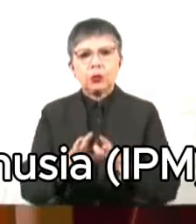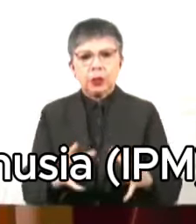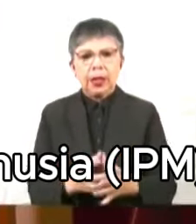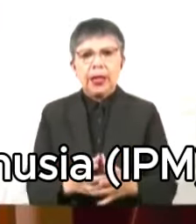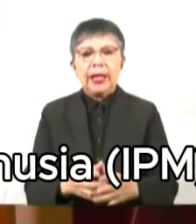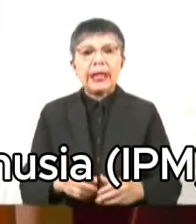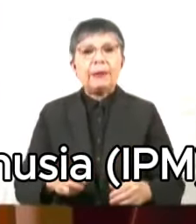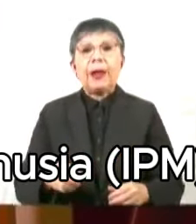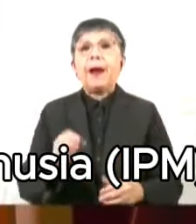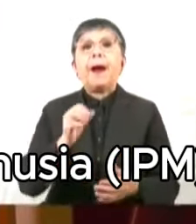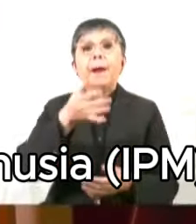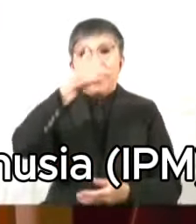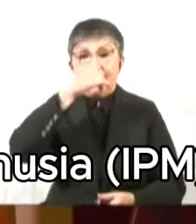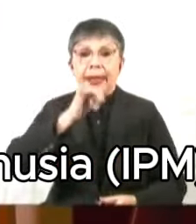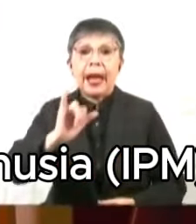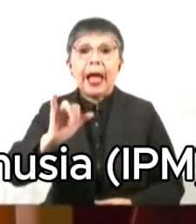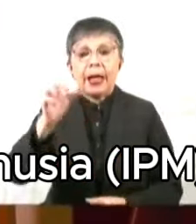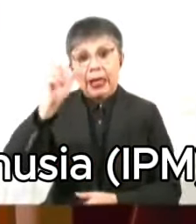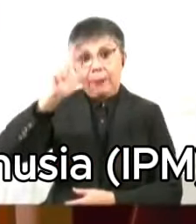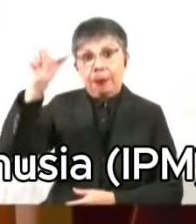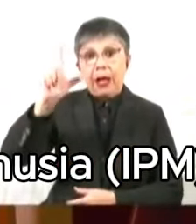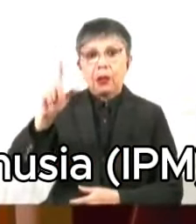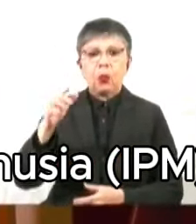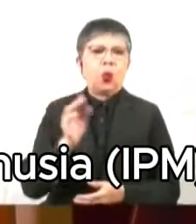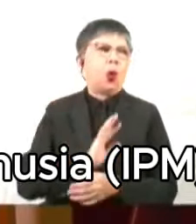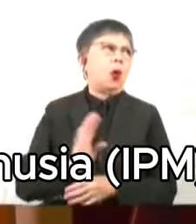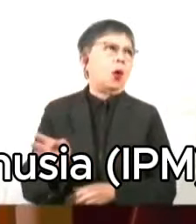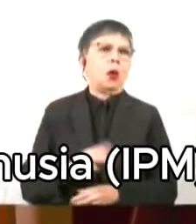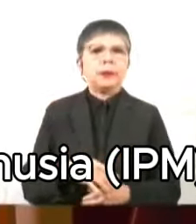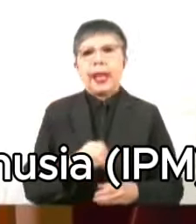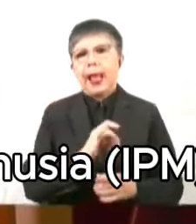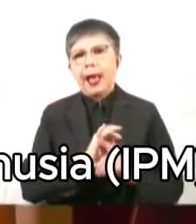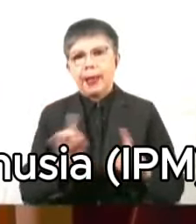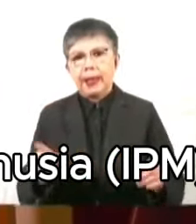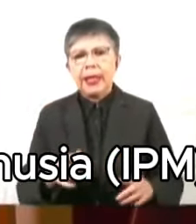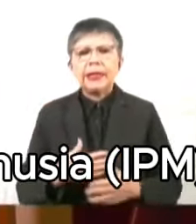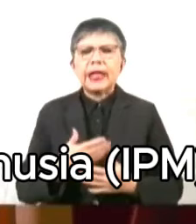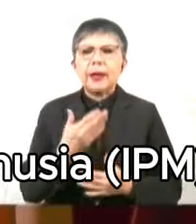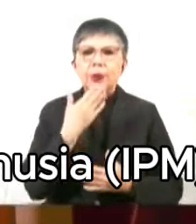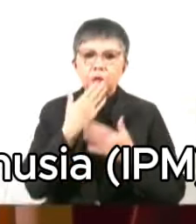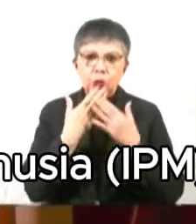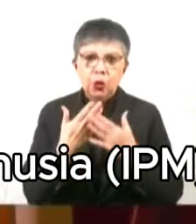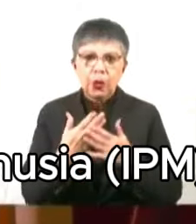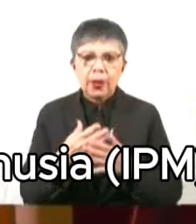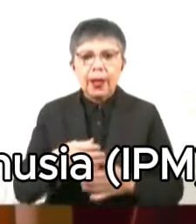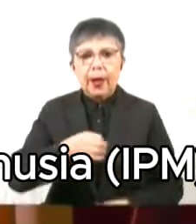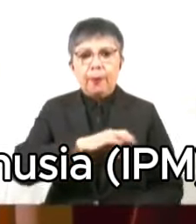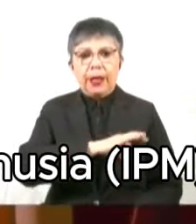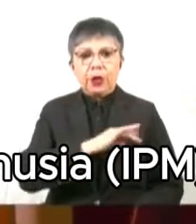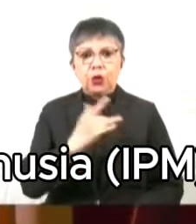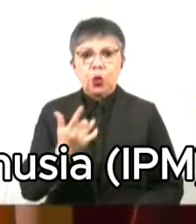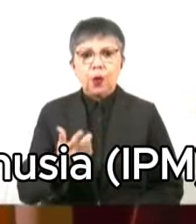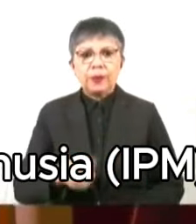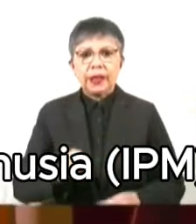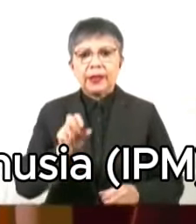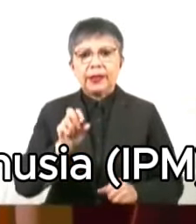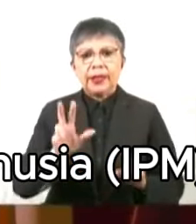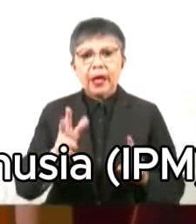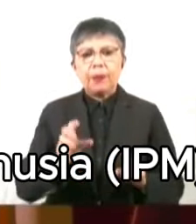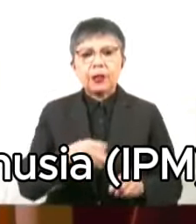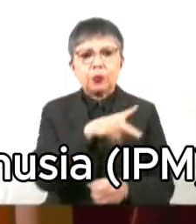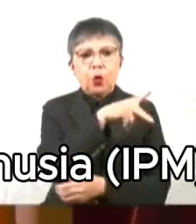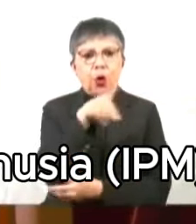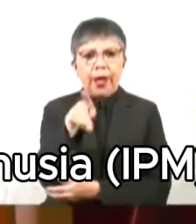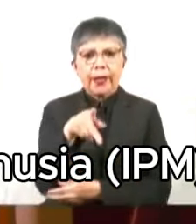pandang Lebak harus diakui jujur karena itu saya bersyukur Presiden Jokowi memberikan 13 proek